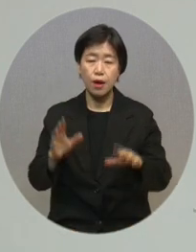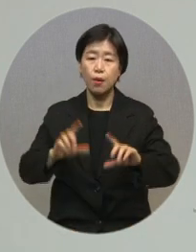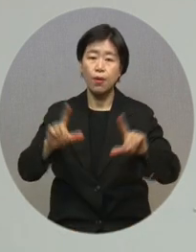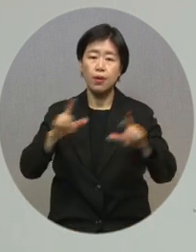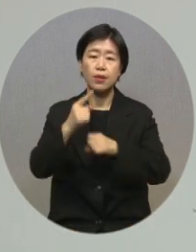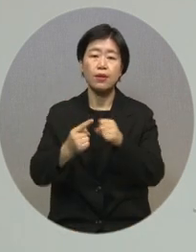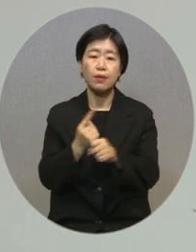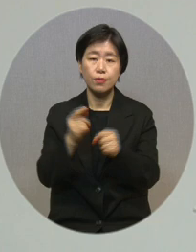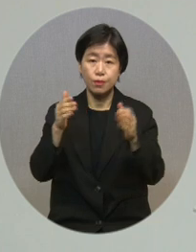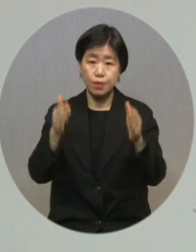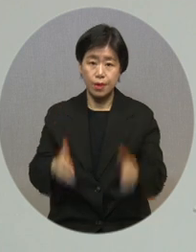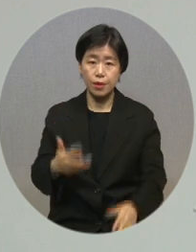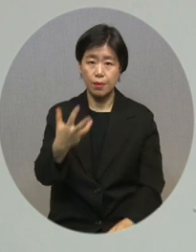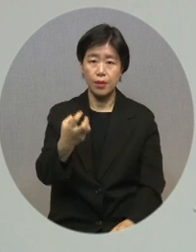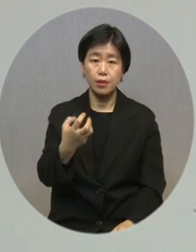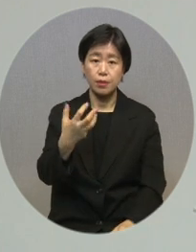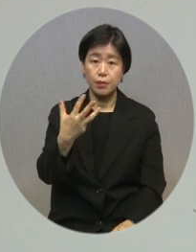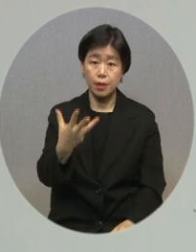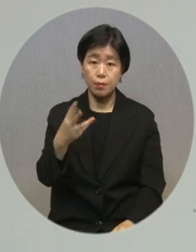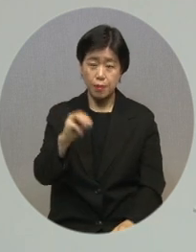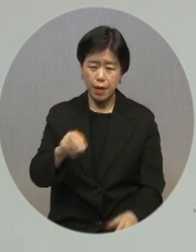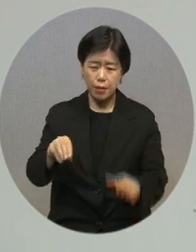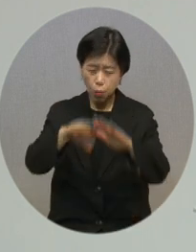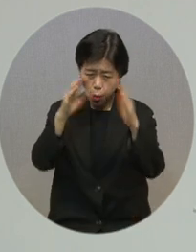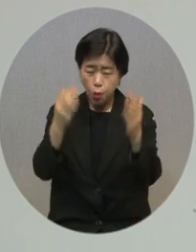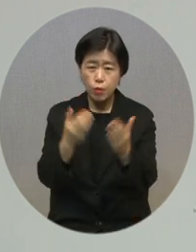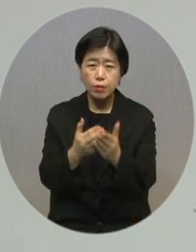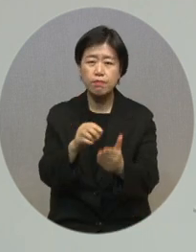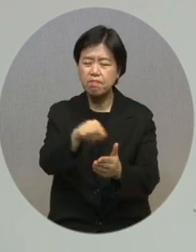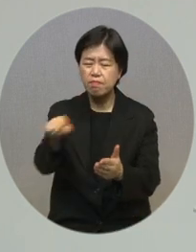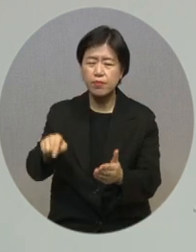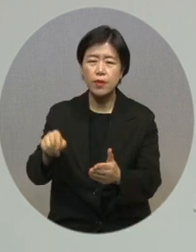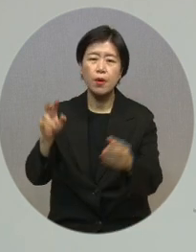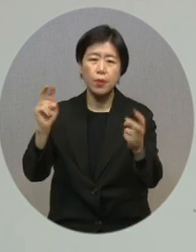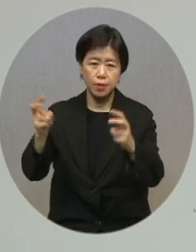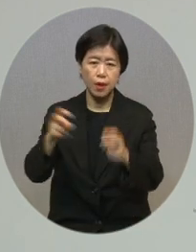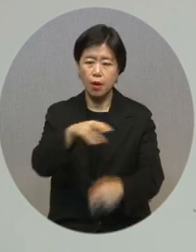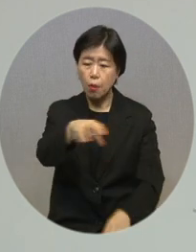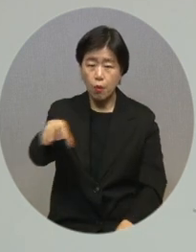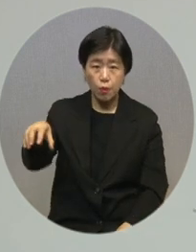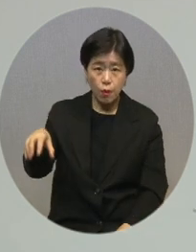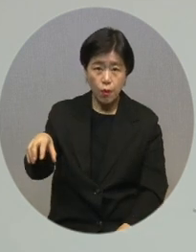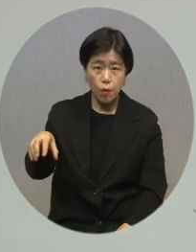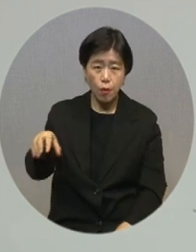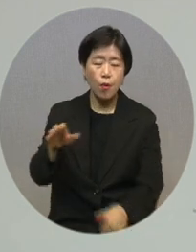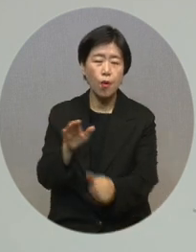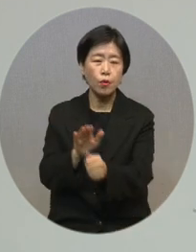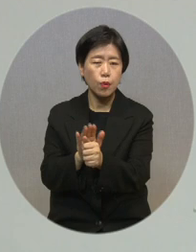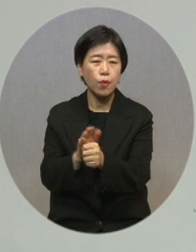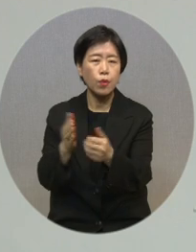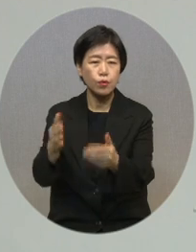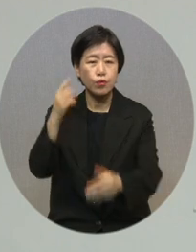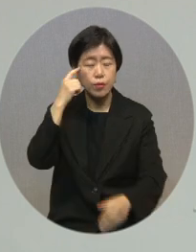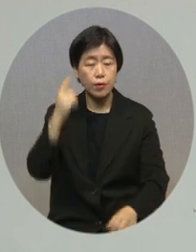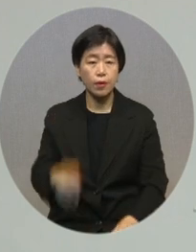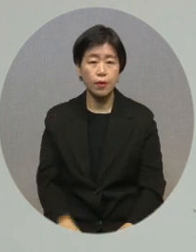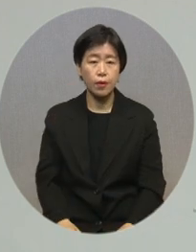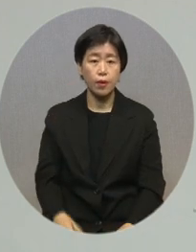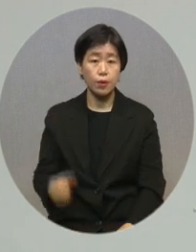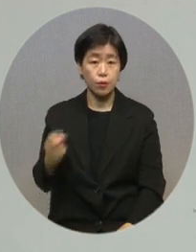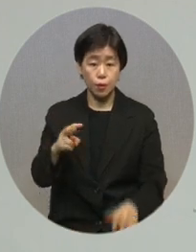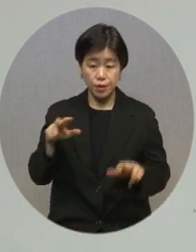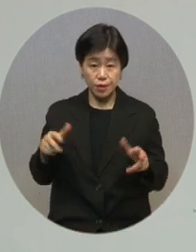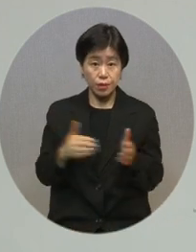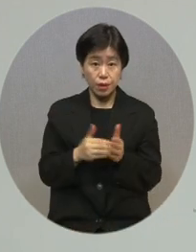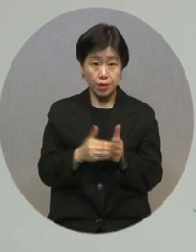개 그 사업장 전체를 대상으로 특히 그동안 그 저희들한테 그 컨설팅이나 기술 지도나 네. 교육을